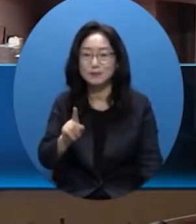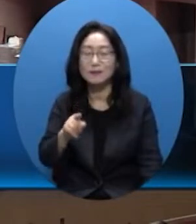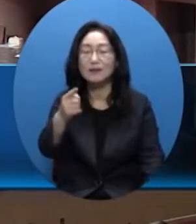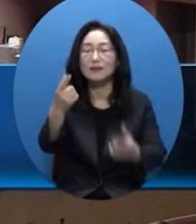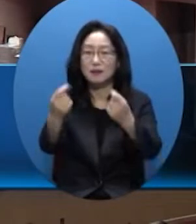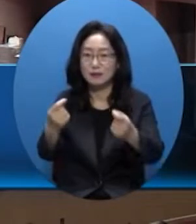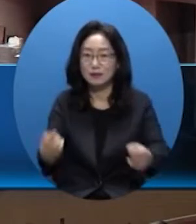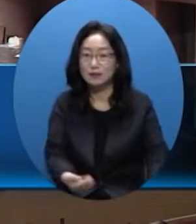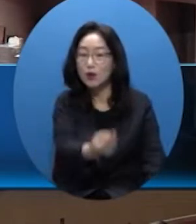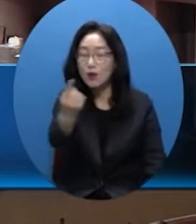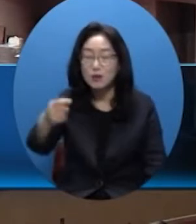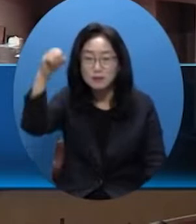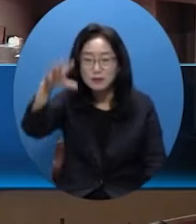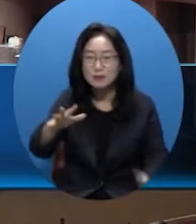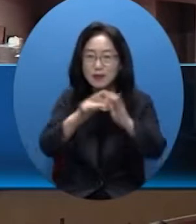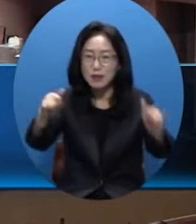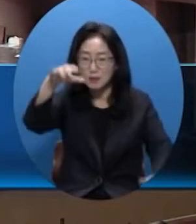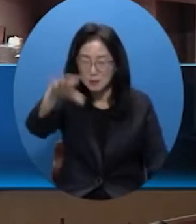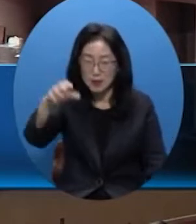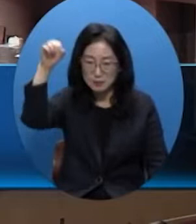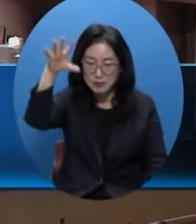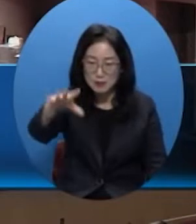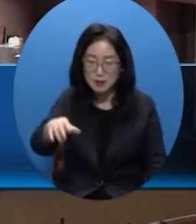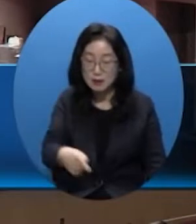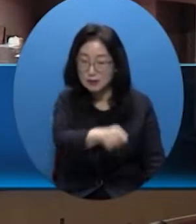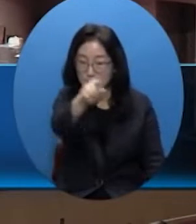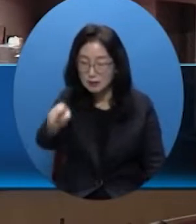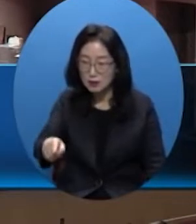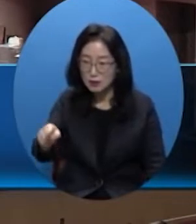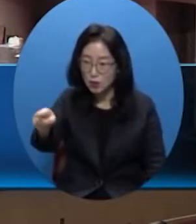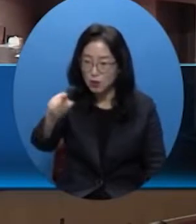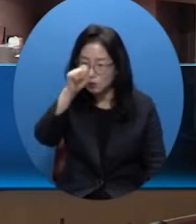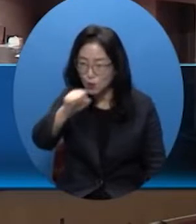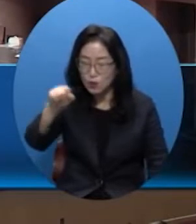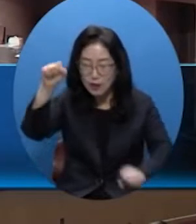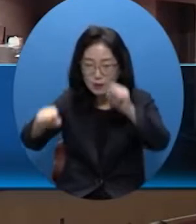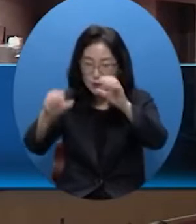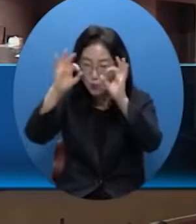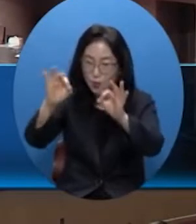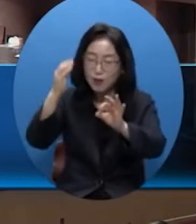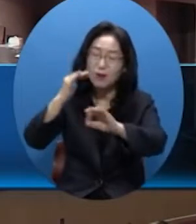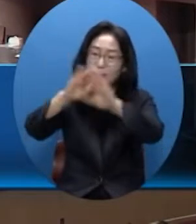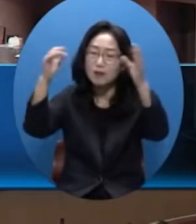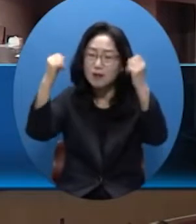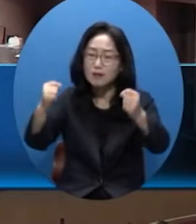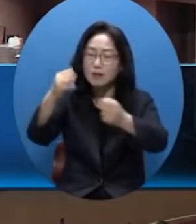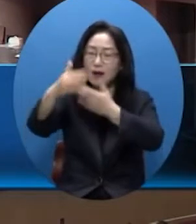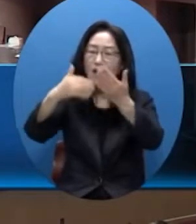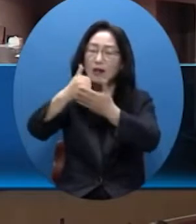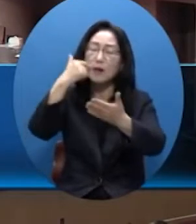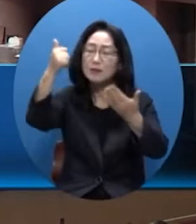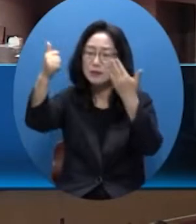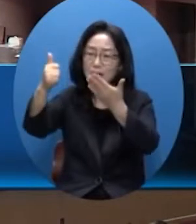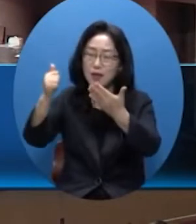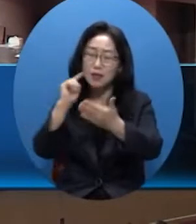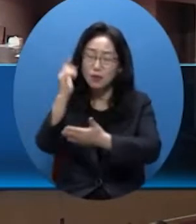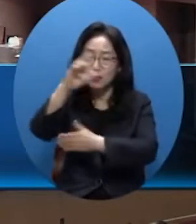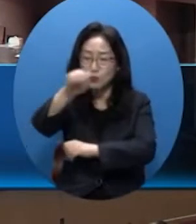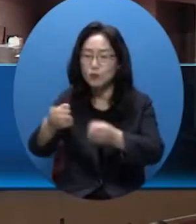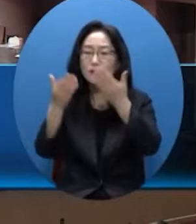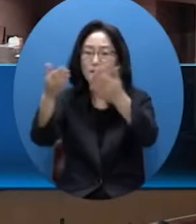이같이 너희 빛이 사람 앞에 비치게 하여 그들로 너희 착한 행실을 보고 하늘에 계신 너희 아버지께 영광을 돌리게 하라